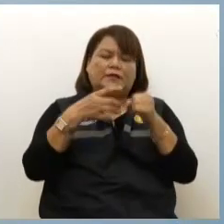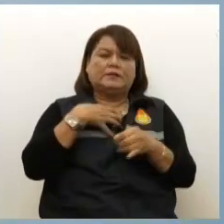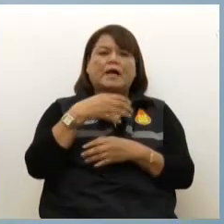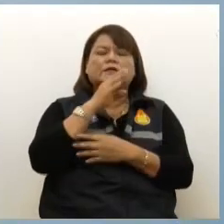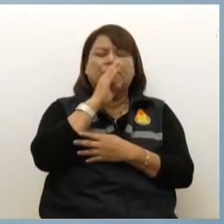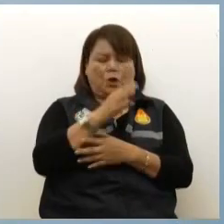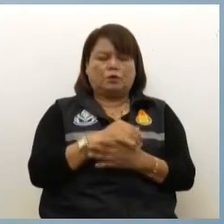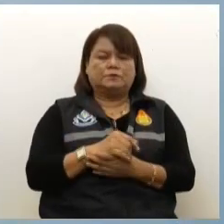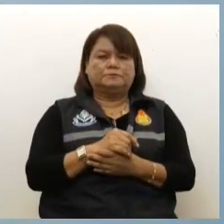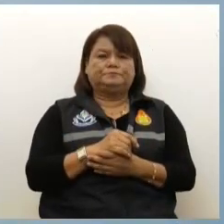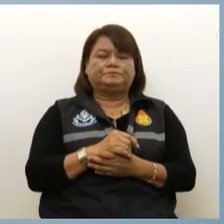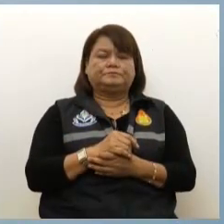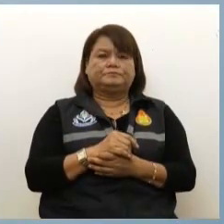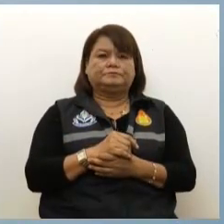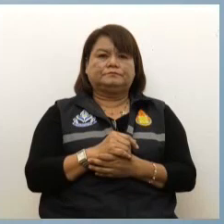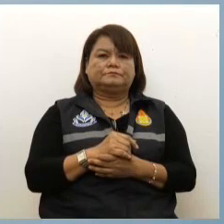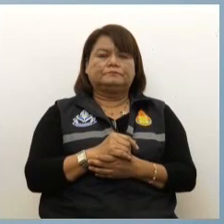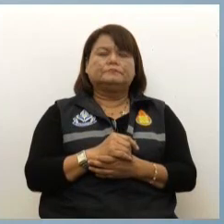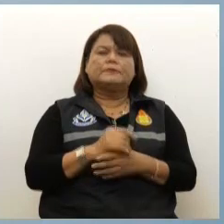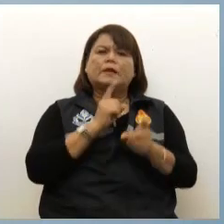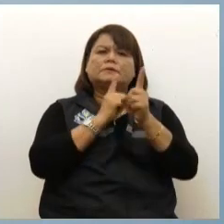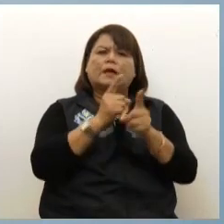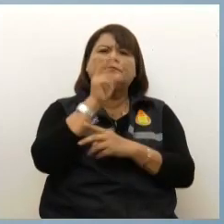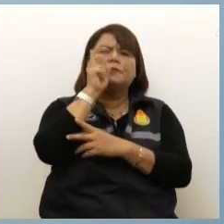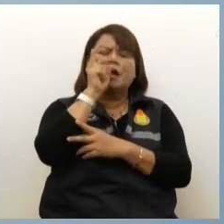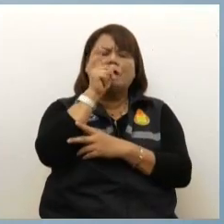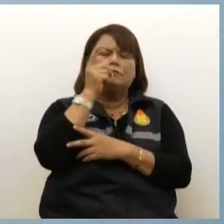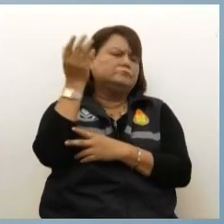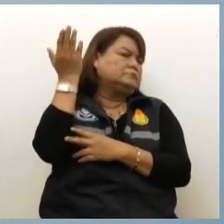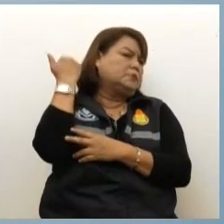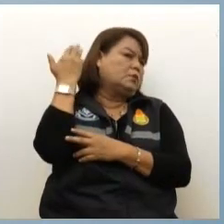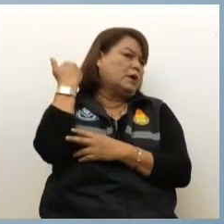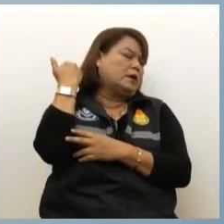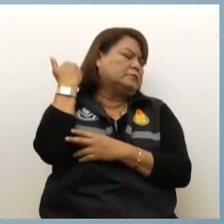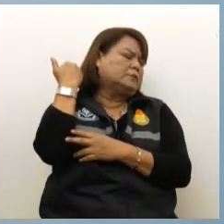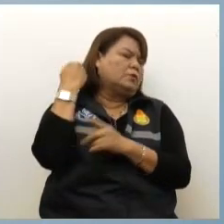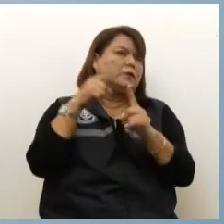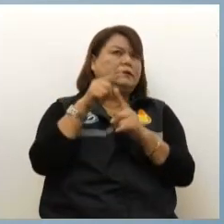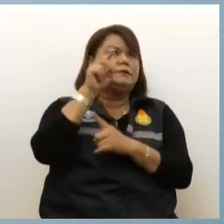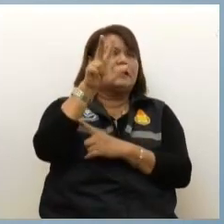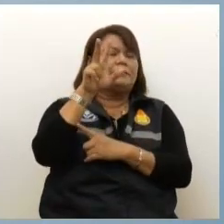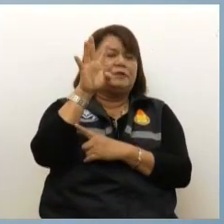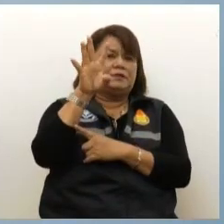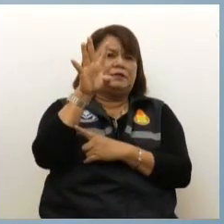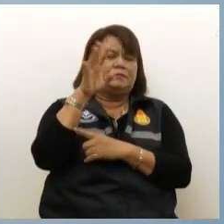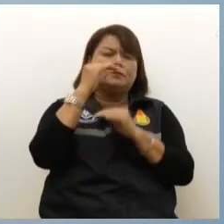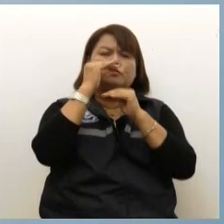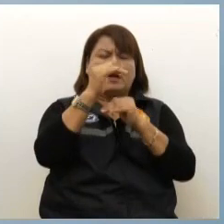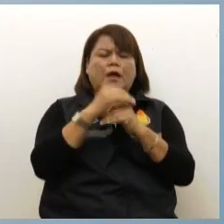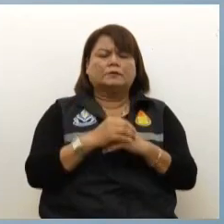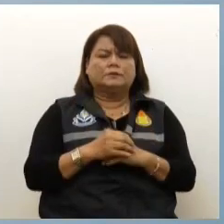ารวันนี้ก็คือถ้าติดตามข่าวก็จะเห็นได้ว่าเมื่อวานนี้กับเมื่อวันที่สามที่สี่เป็นห่วงเวลา